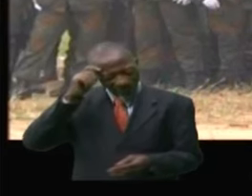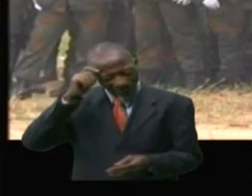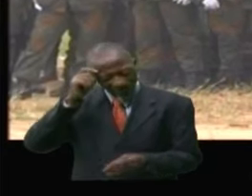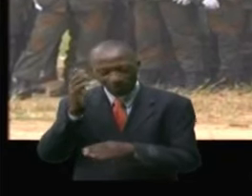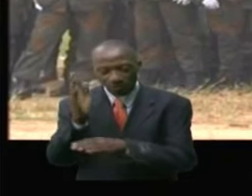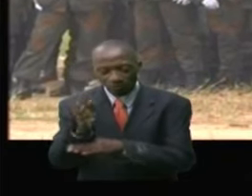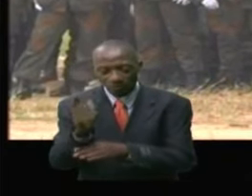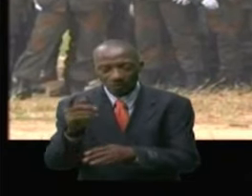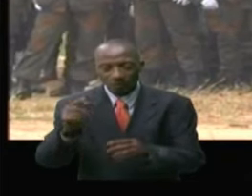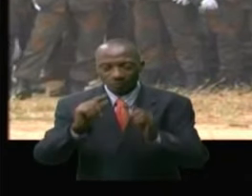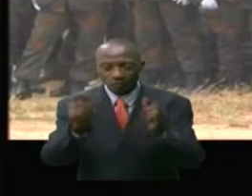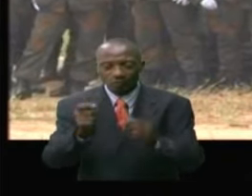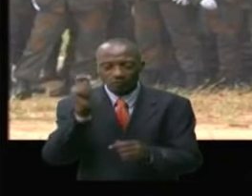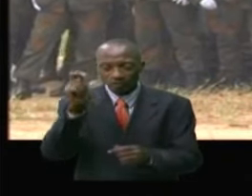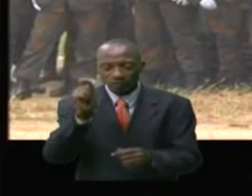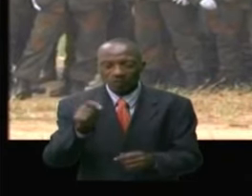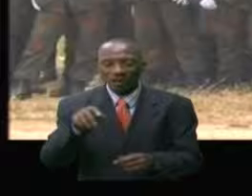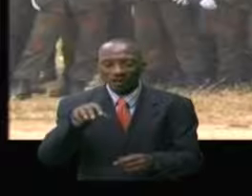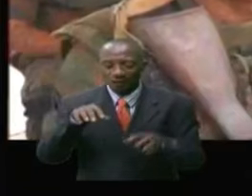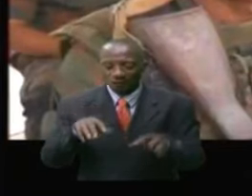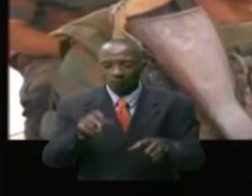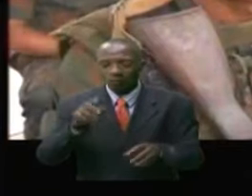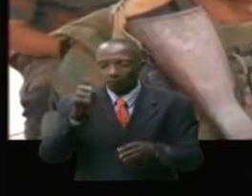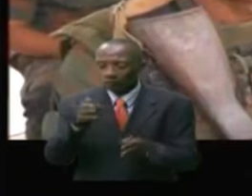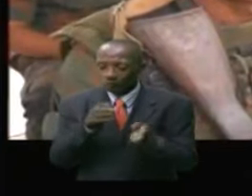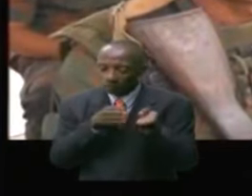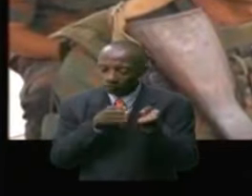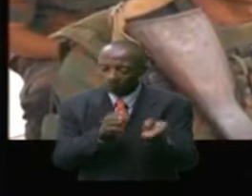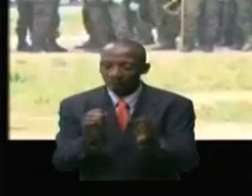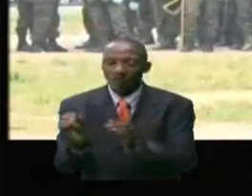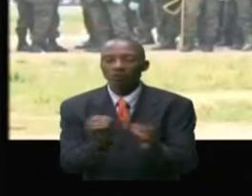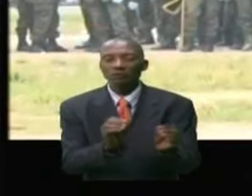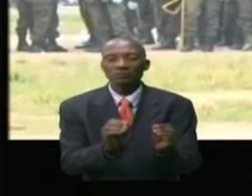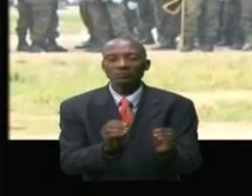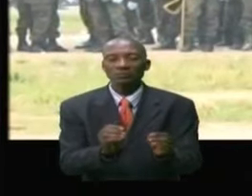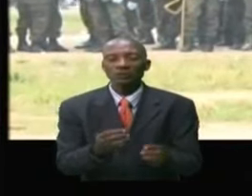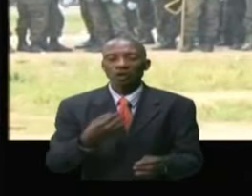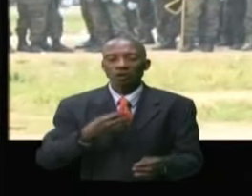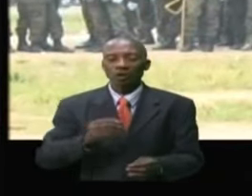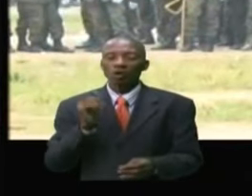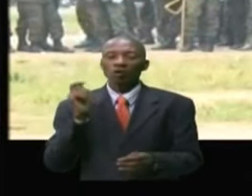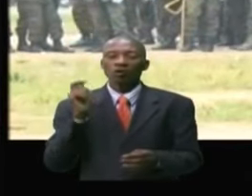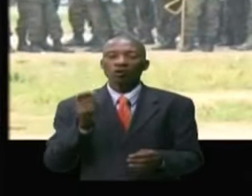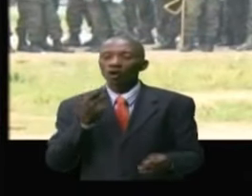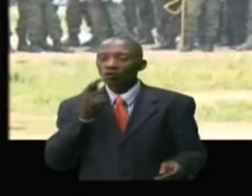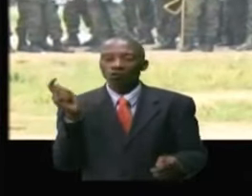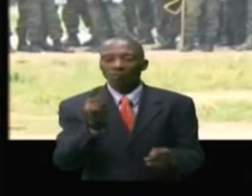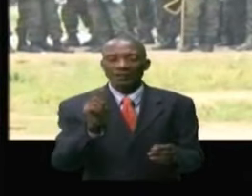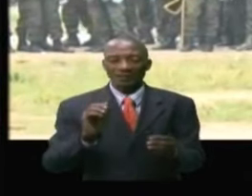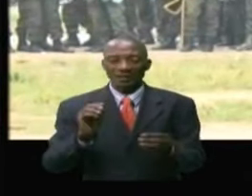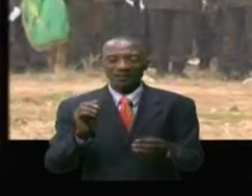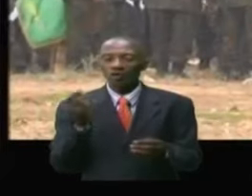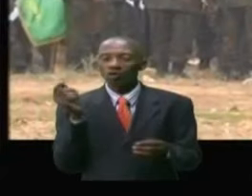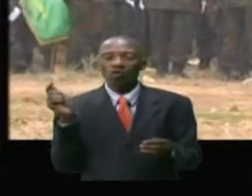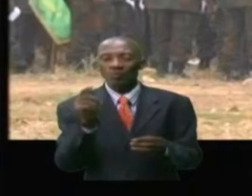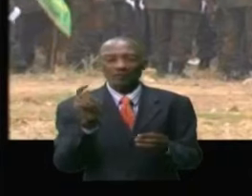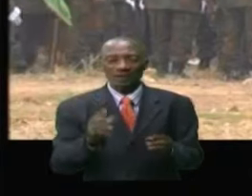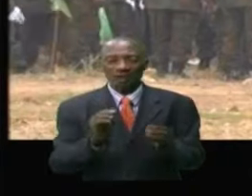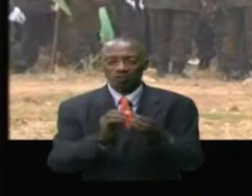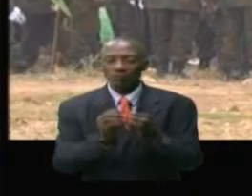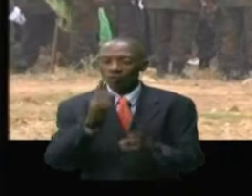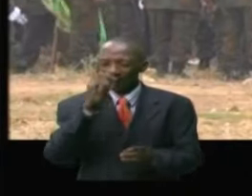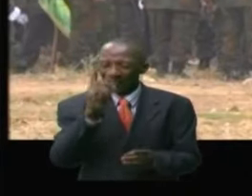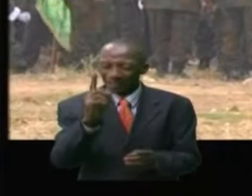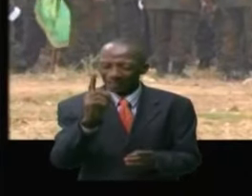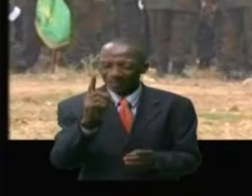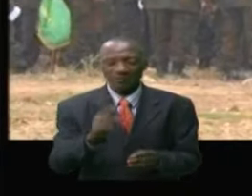démocratique du Congo. Nous n'avons qu'un seul commandant suprême, Félix-Antoine Tshisekedi Tshilombo, et une seule patrie, la